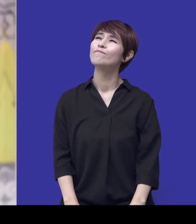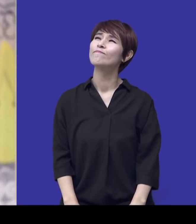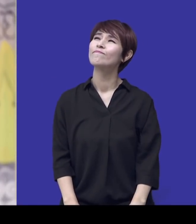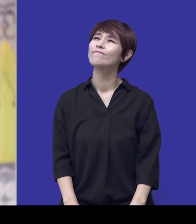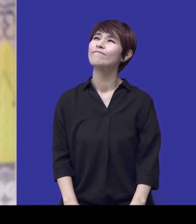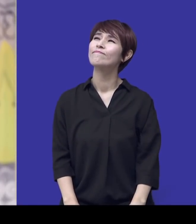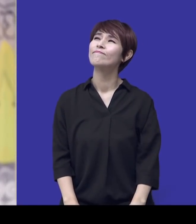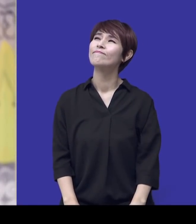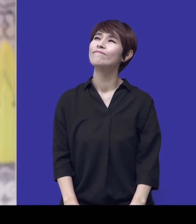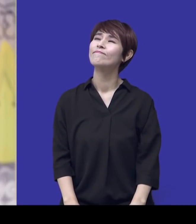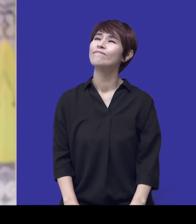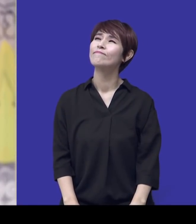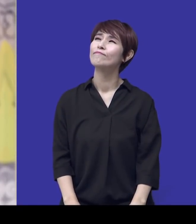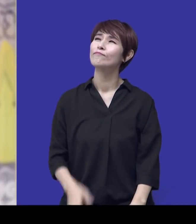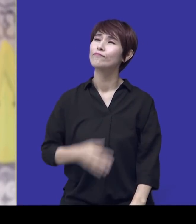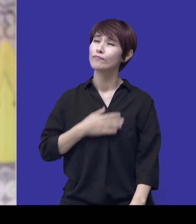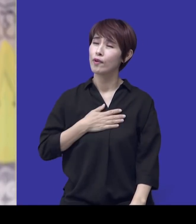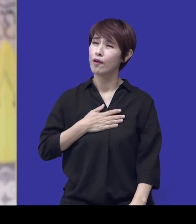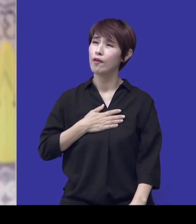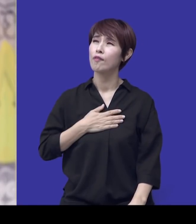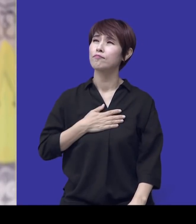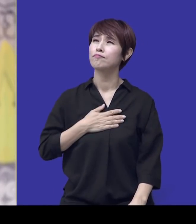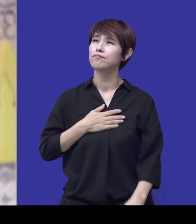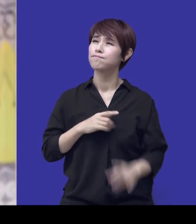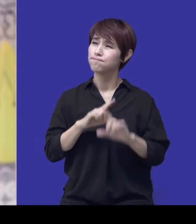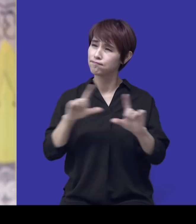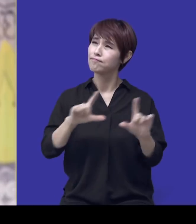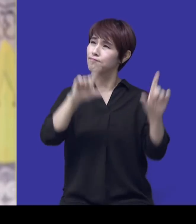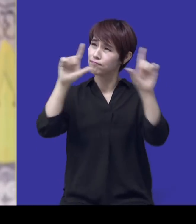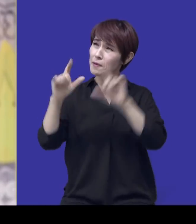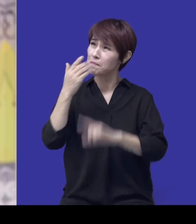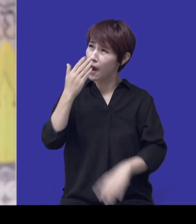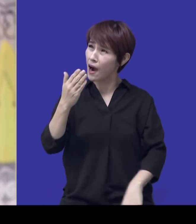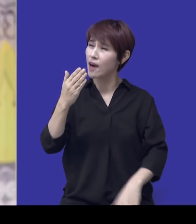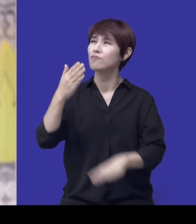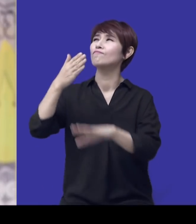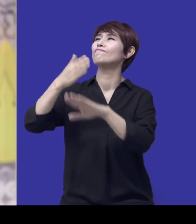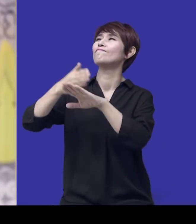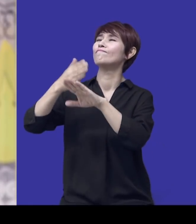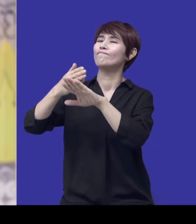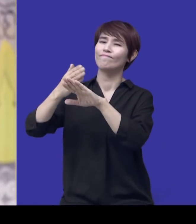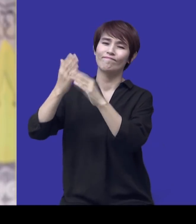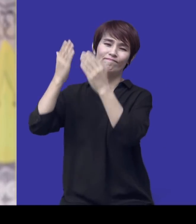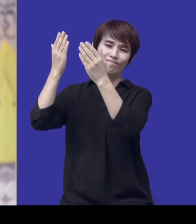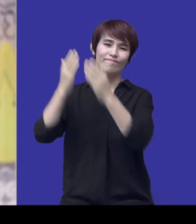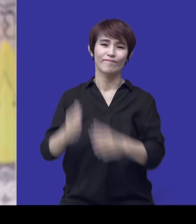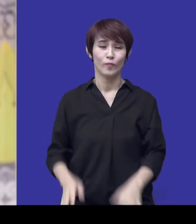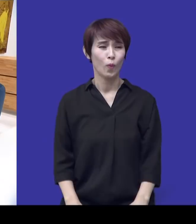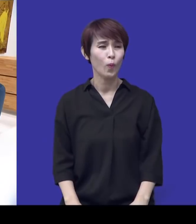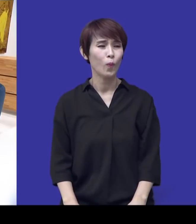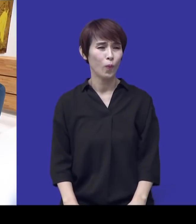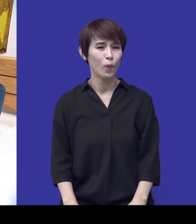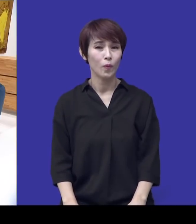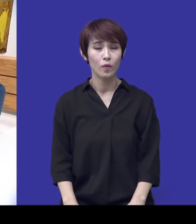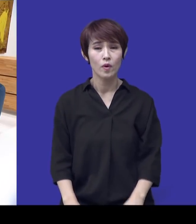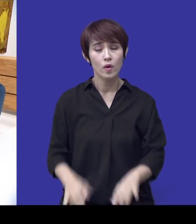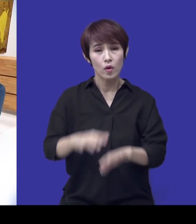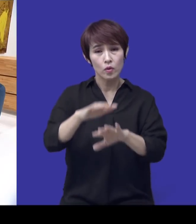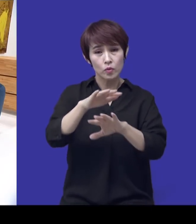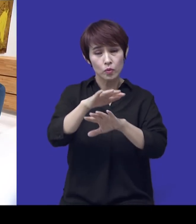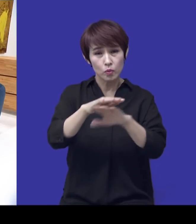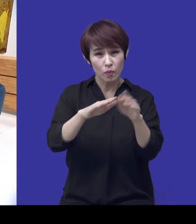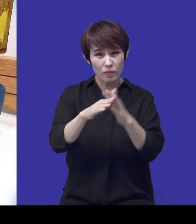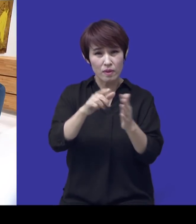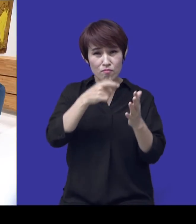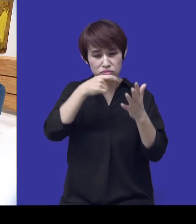이렇게 평범하게 살게 해주셔서 감사합니다. 이런 감사가 된 것 같아요, 그때부터. 그렇군요. 잘 됐네요. 그럼 손에 땀이 많이